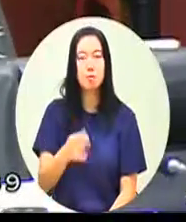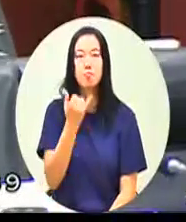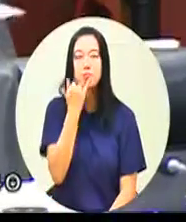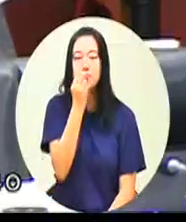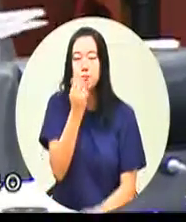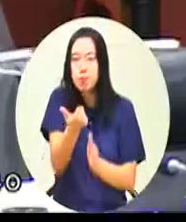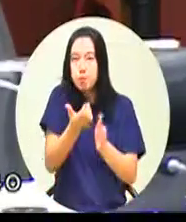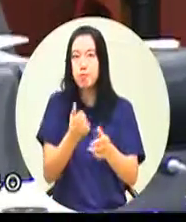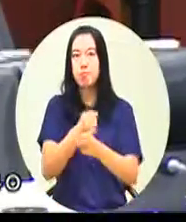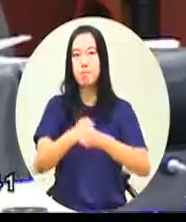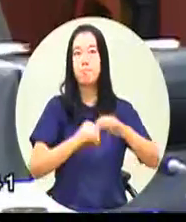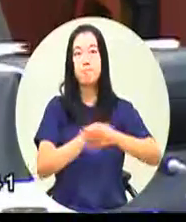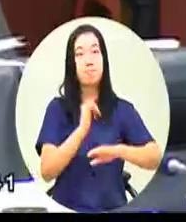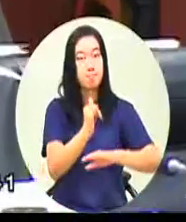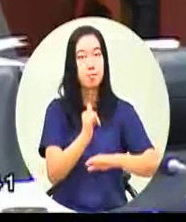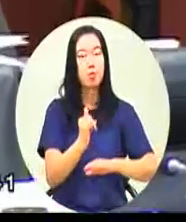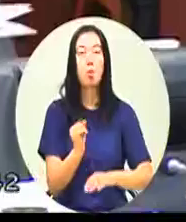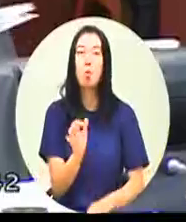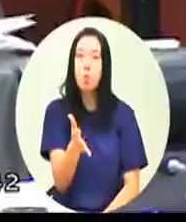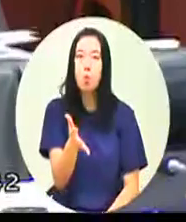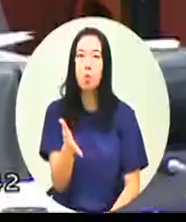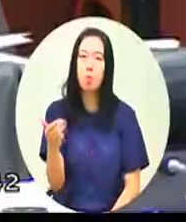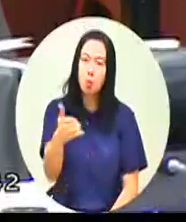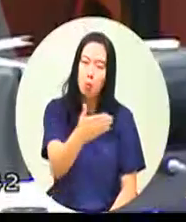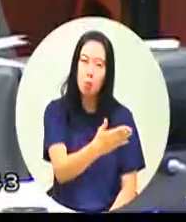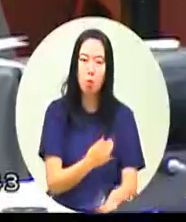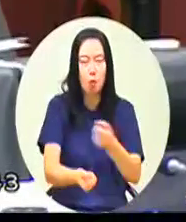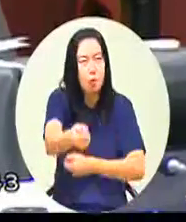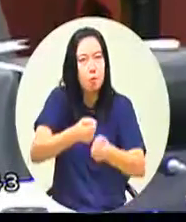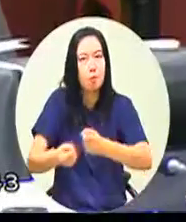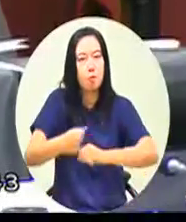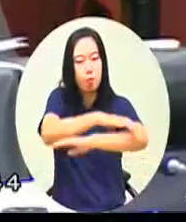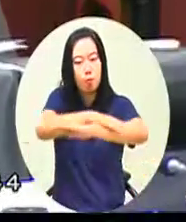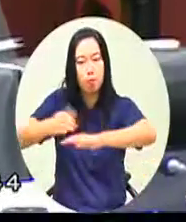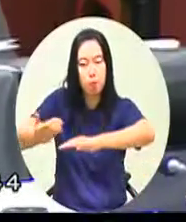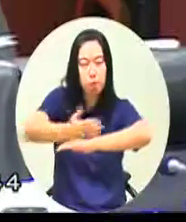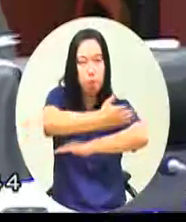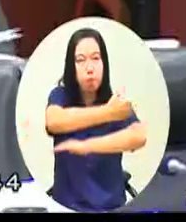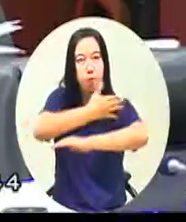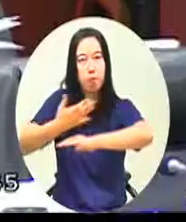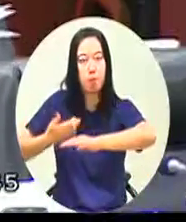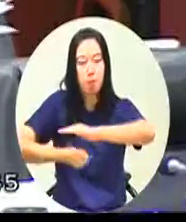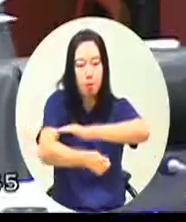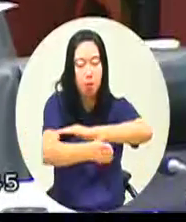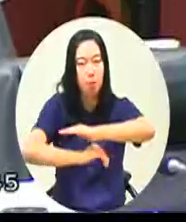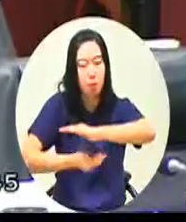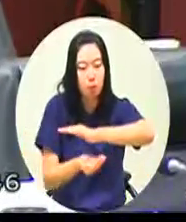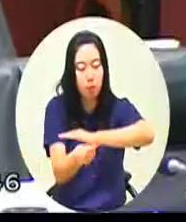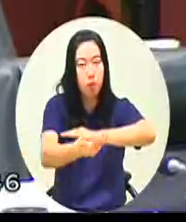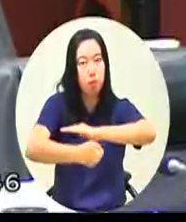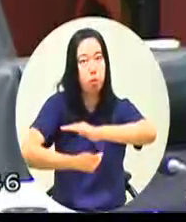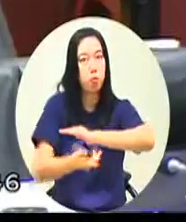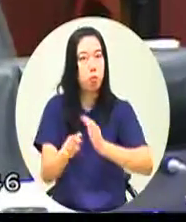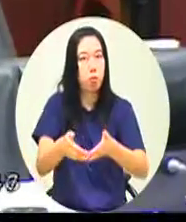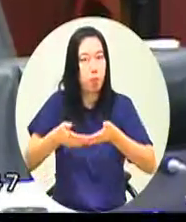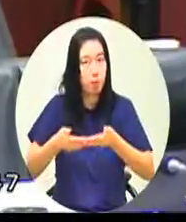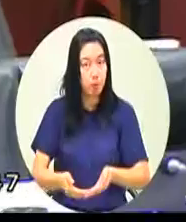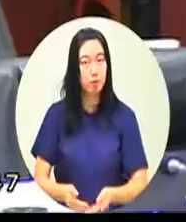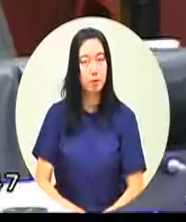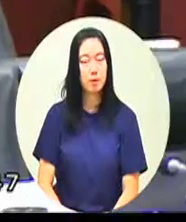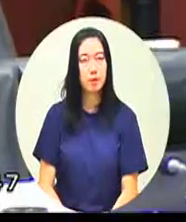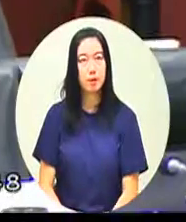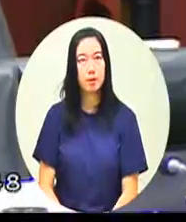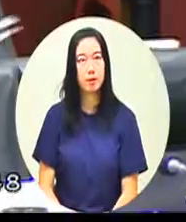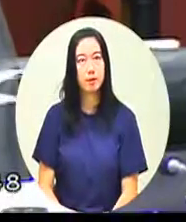成，因为我们渔民进出那个渔港，东环坡堤非常重要哈。好谢谢，请坐下。谢谢。那还